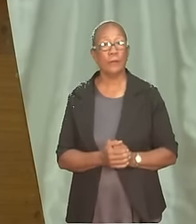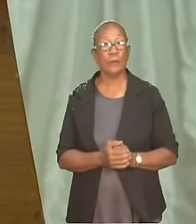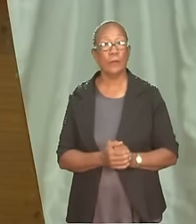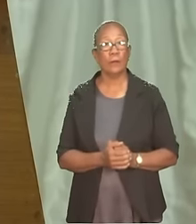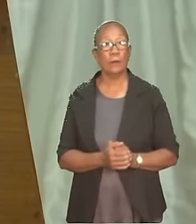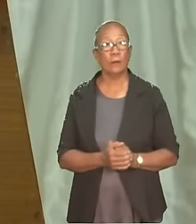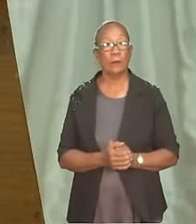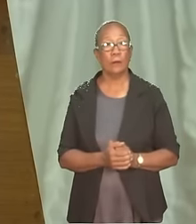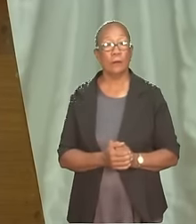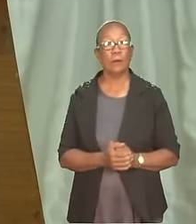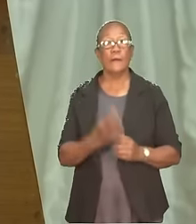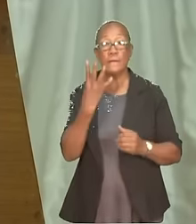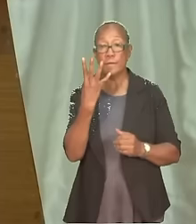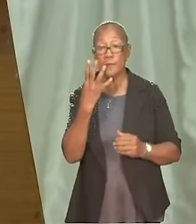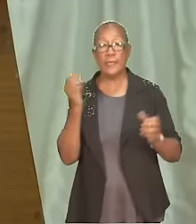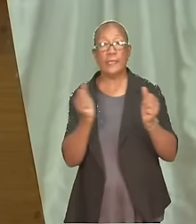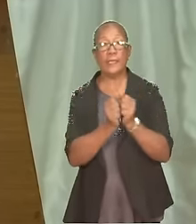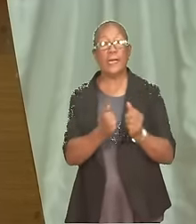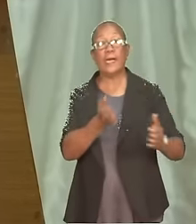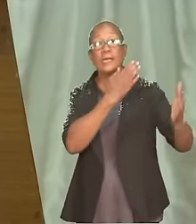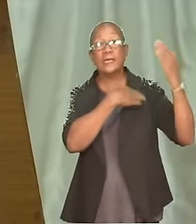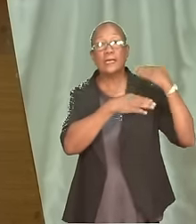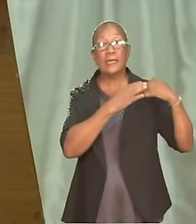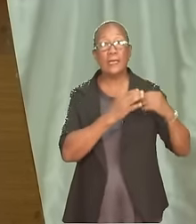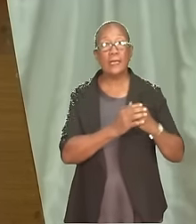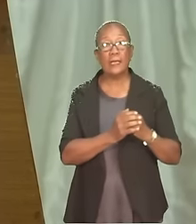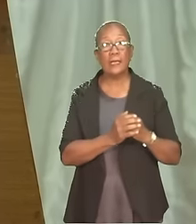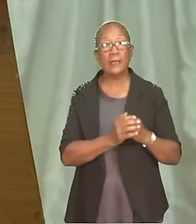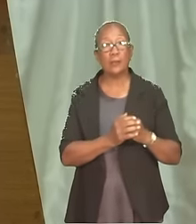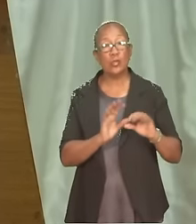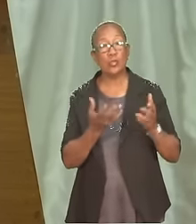Want 4 jaar geleden waren de meeste banken wankel.